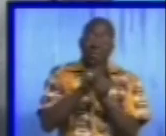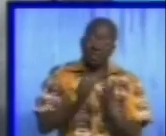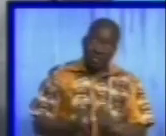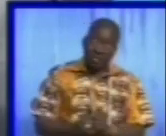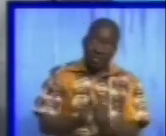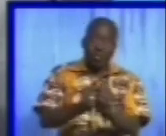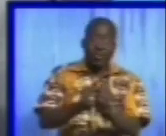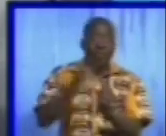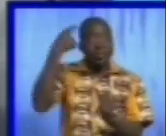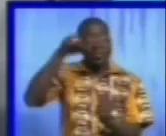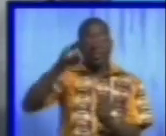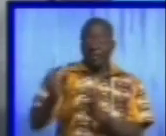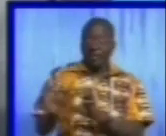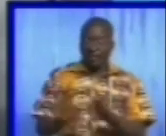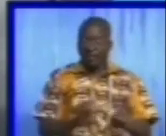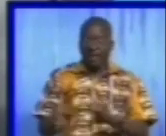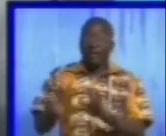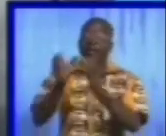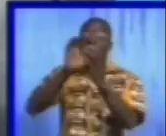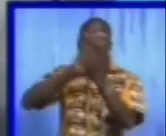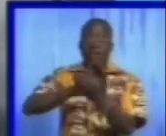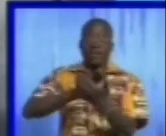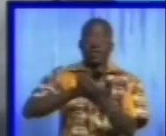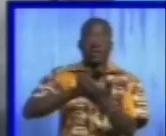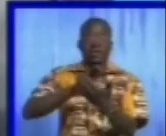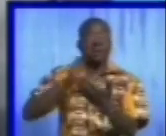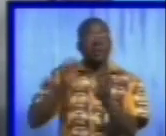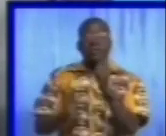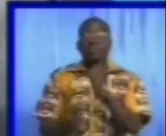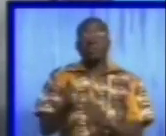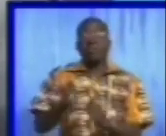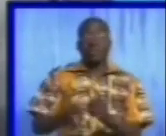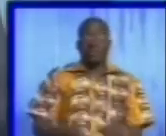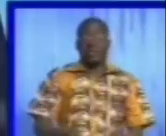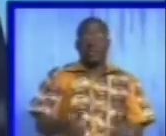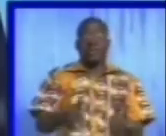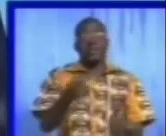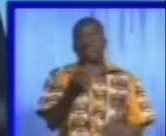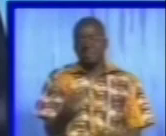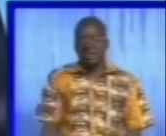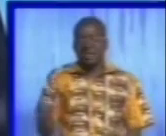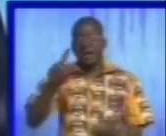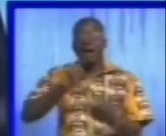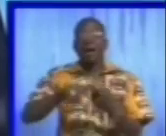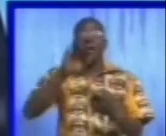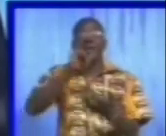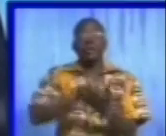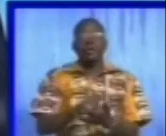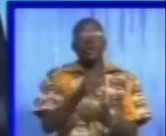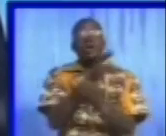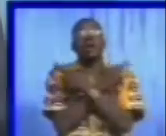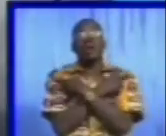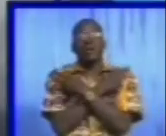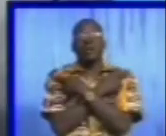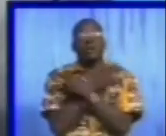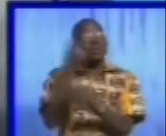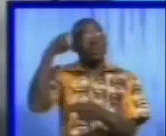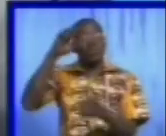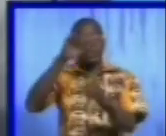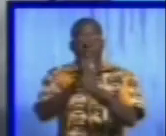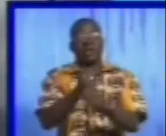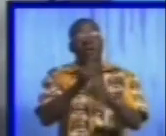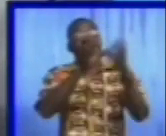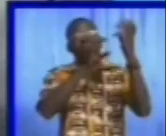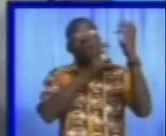pour faire face aux affections les plus courantes, de manière à ce que les retraités concernés puissent se prendre en